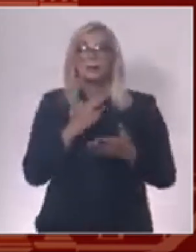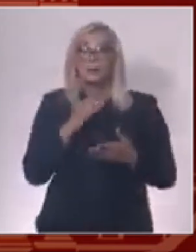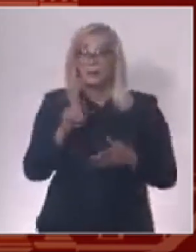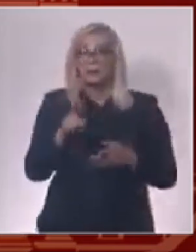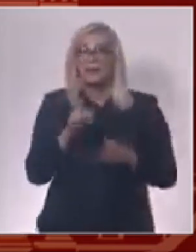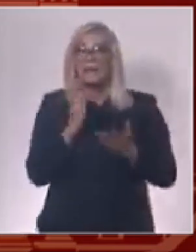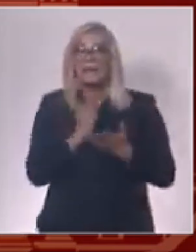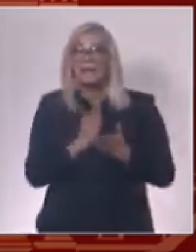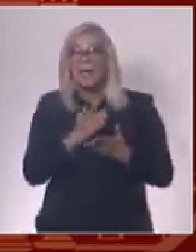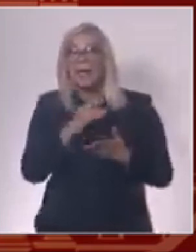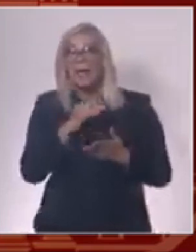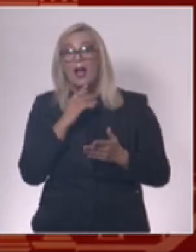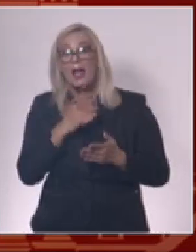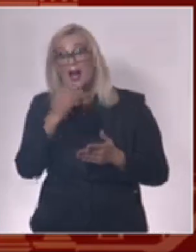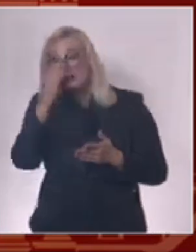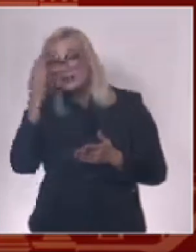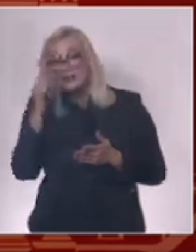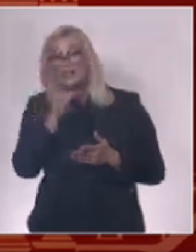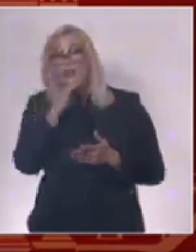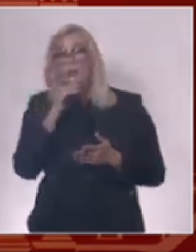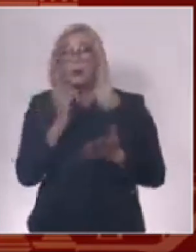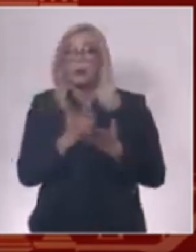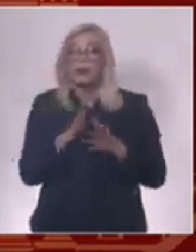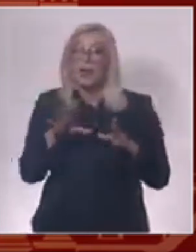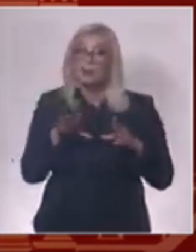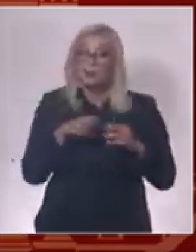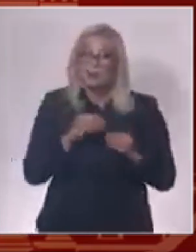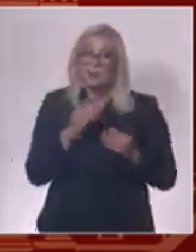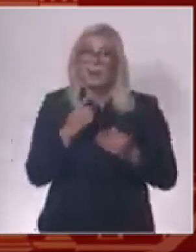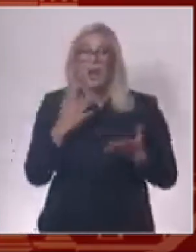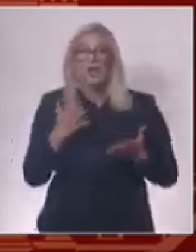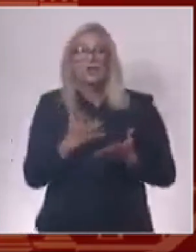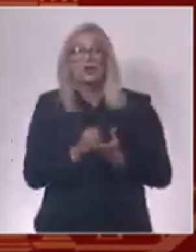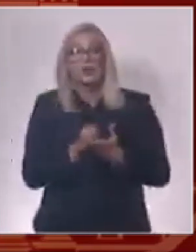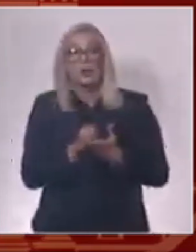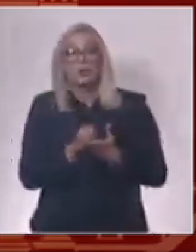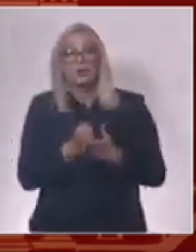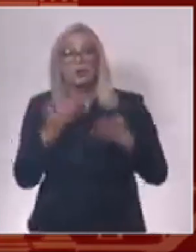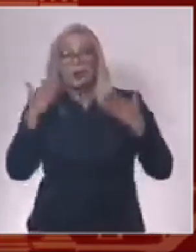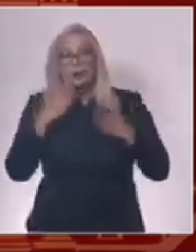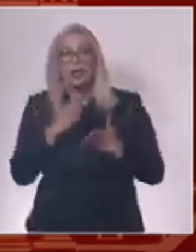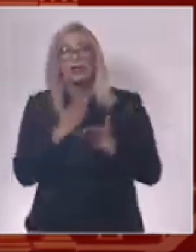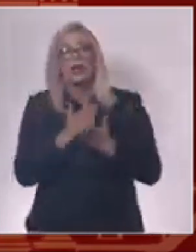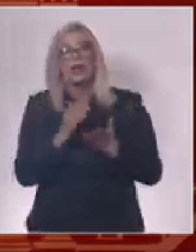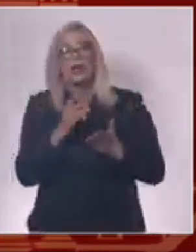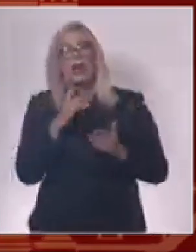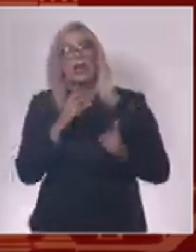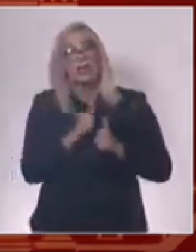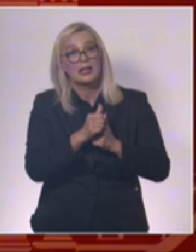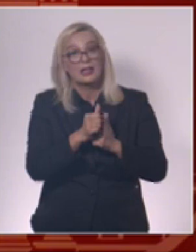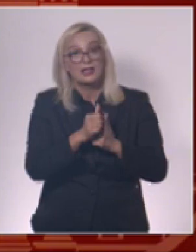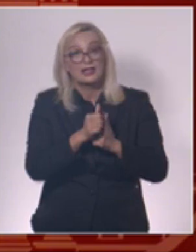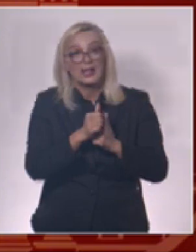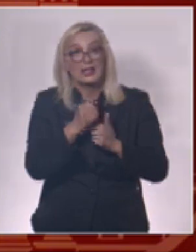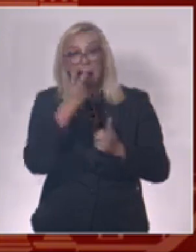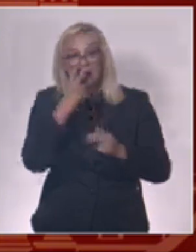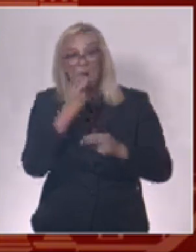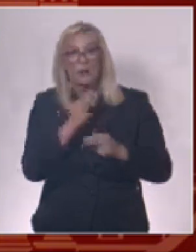загриженост прифатено. И добивме уверување дека истото ќе биде проследено. Од друга